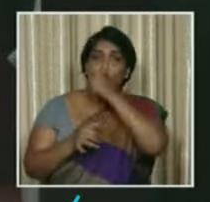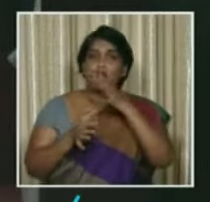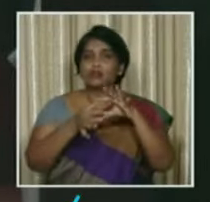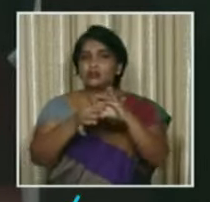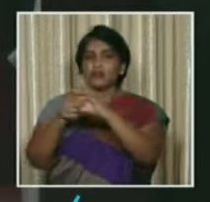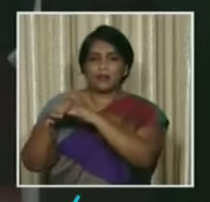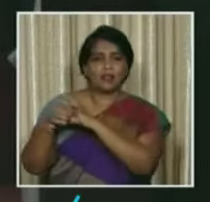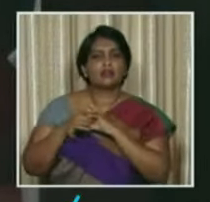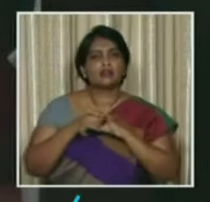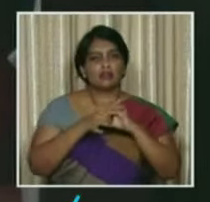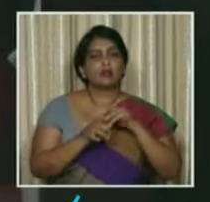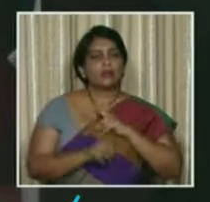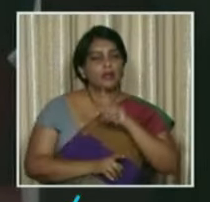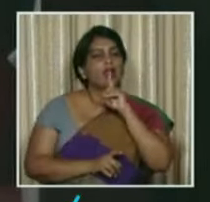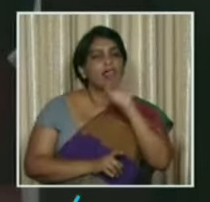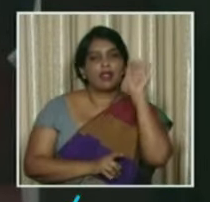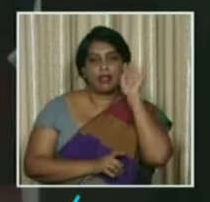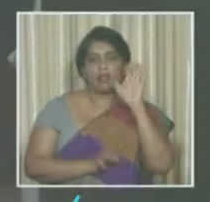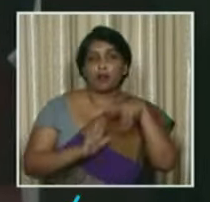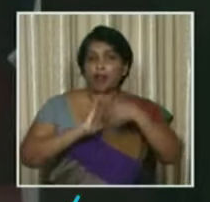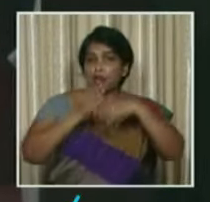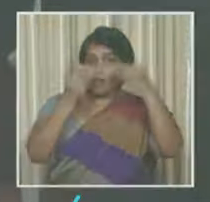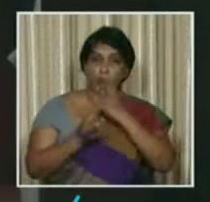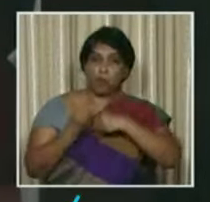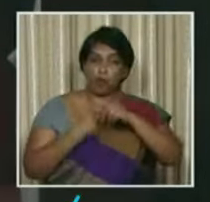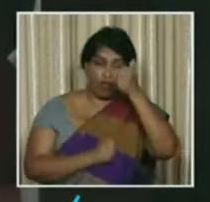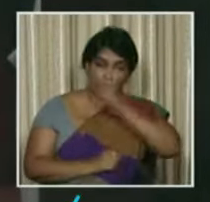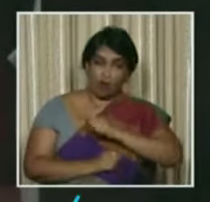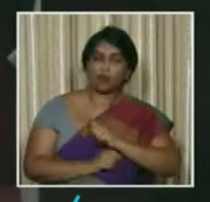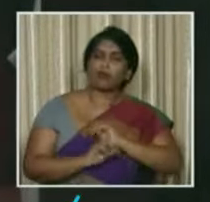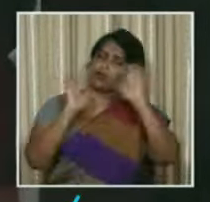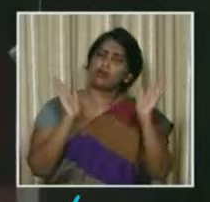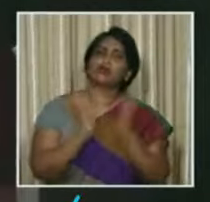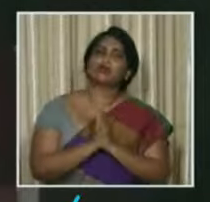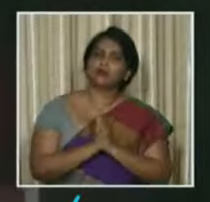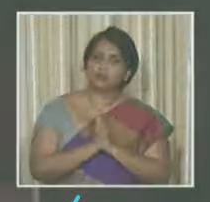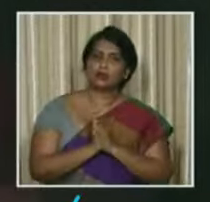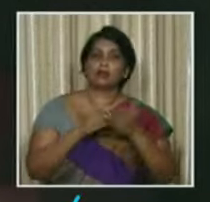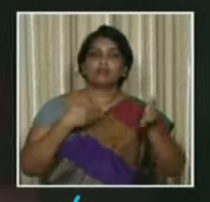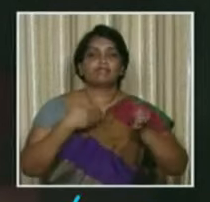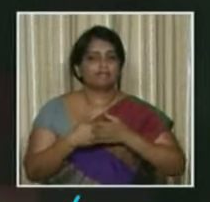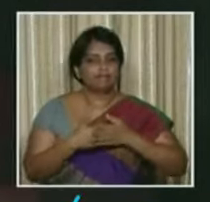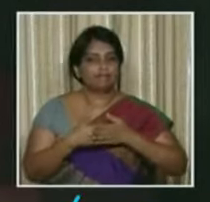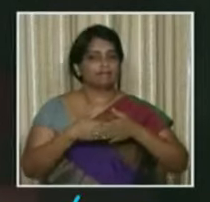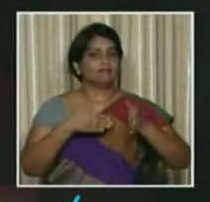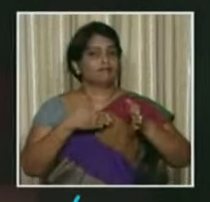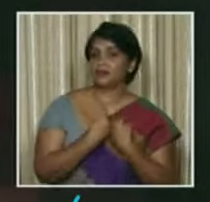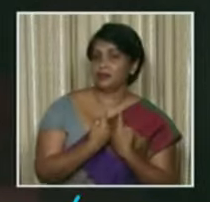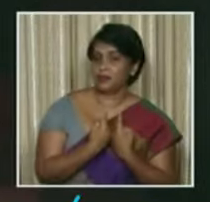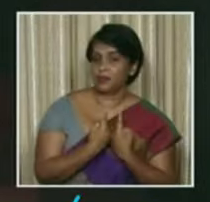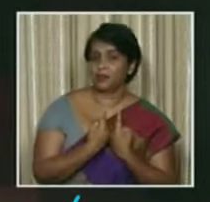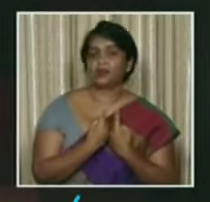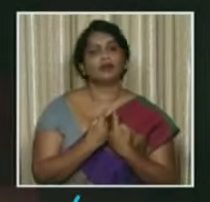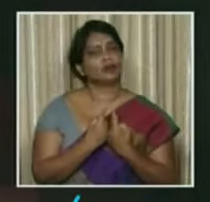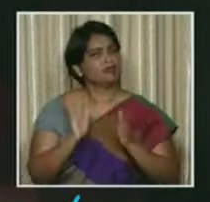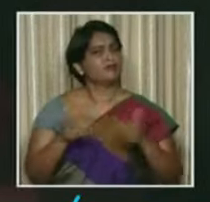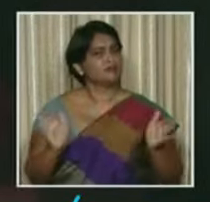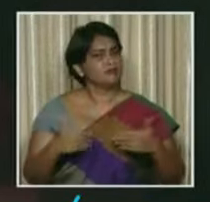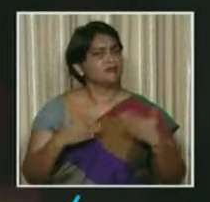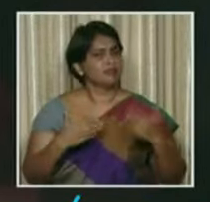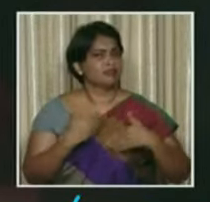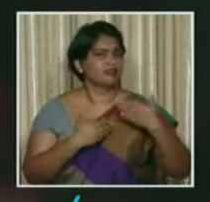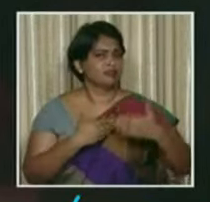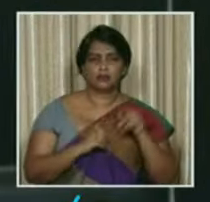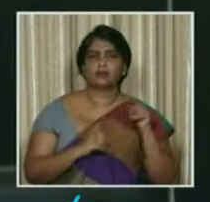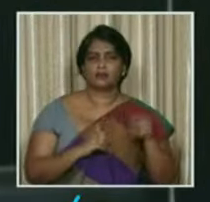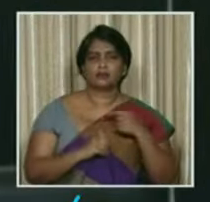අවභාවිතය. හොරකම ගැන තමයි මම මේ අහුවේ මේ බංකොලොත් රටේ කරන හොරකම් ගැන. මේවා ඔක්කොටම ඇමනුම, තවමත් පරීක්ෂණ ඔක්කොම ඉතින් මේ බොහොම